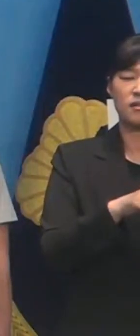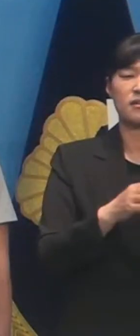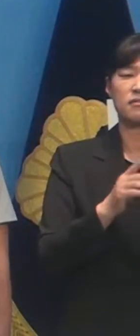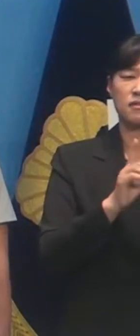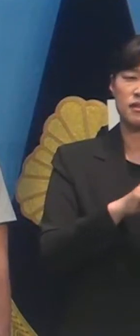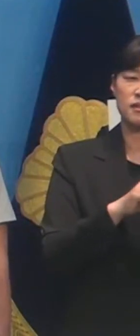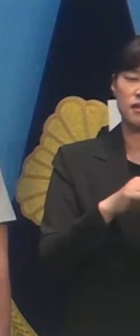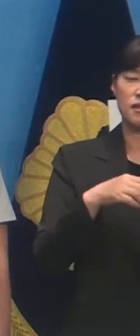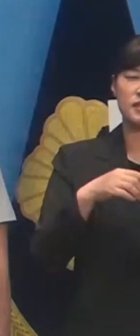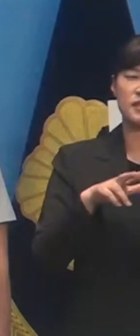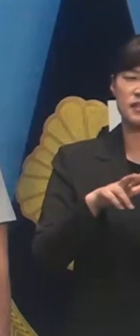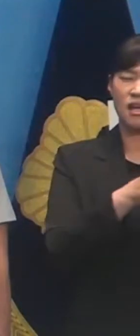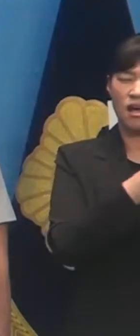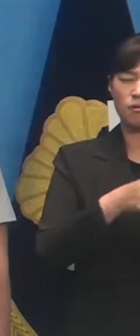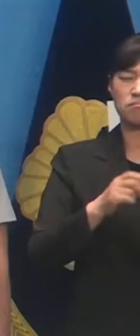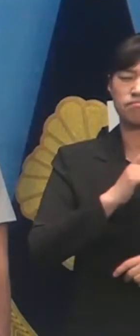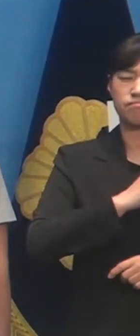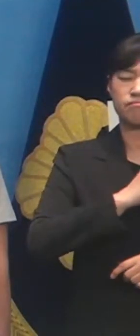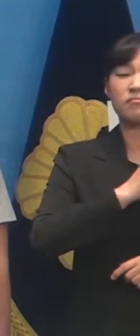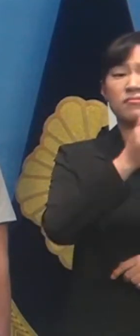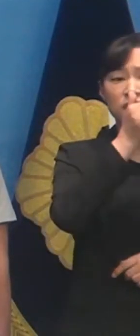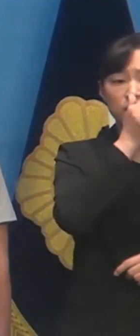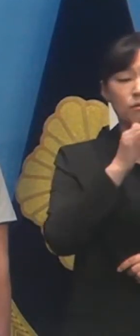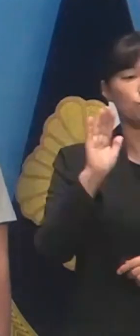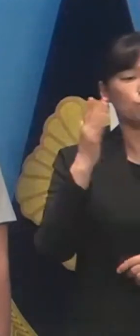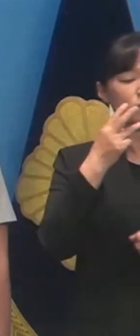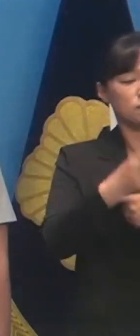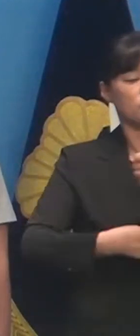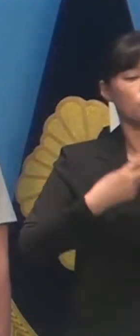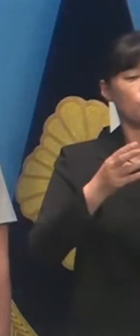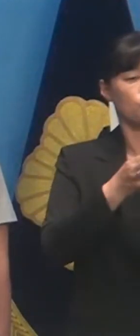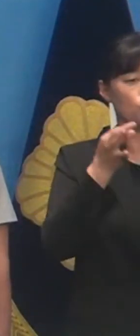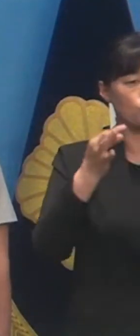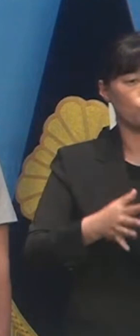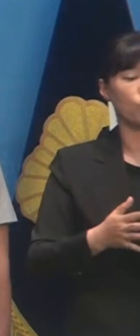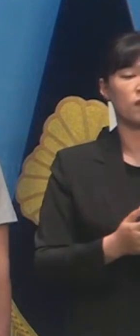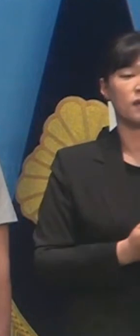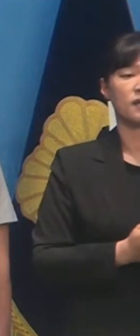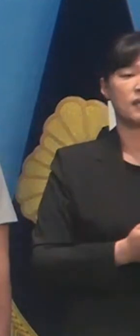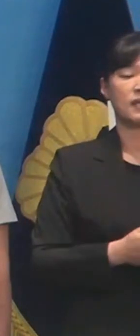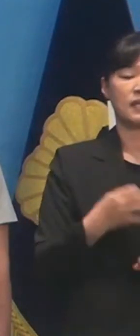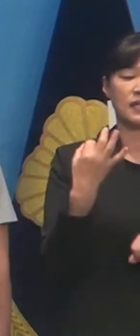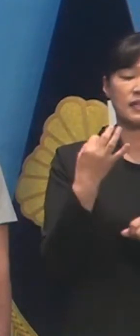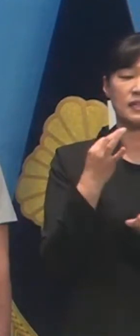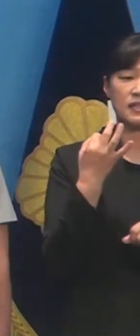여전히 의심이 있습니다. 그리고 최근 3년 동안의 당기순이익이